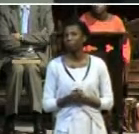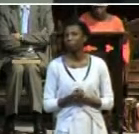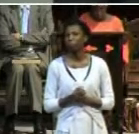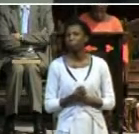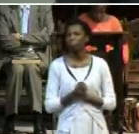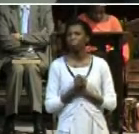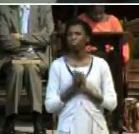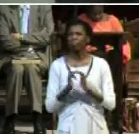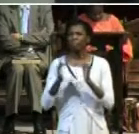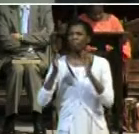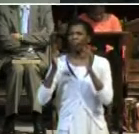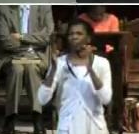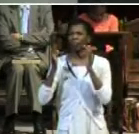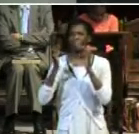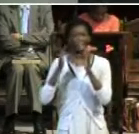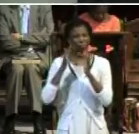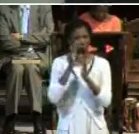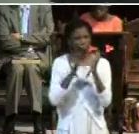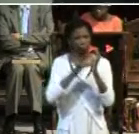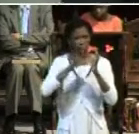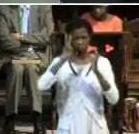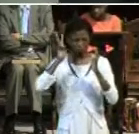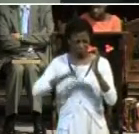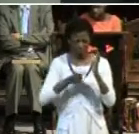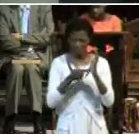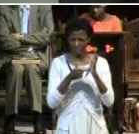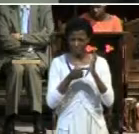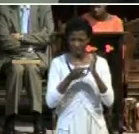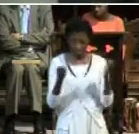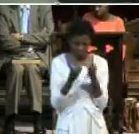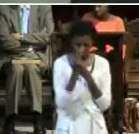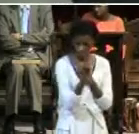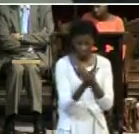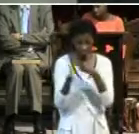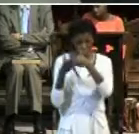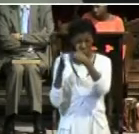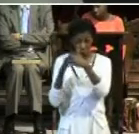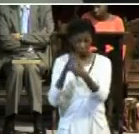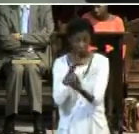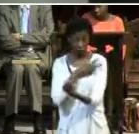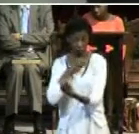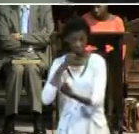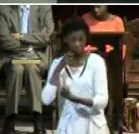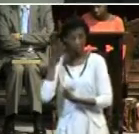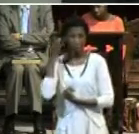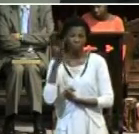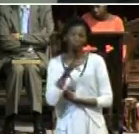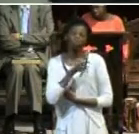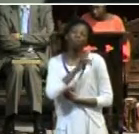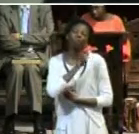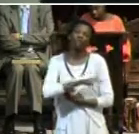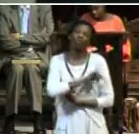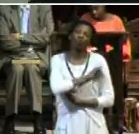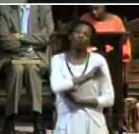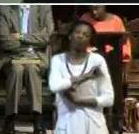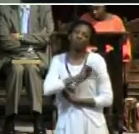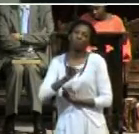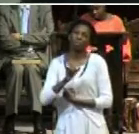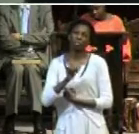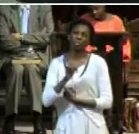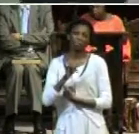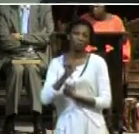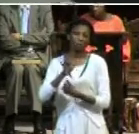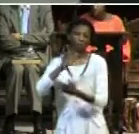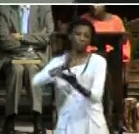La théologie et les actions de Jésus étaient très proches des pharisiens. Par contre, il n'a jamais, évidemment, copié l'hypocrisie des